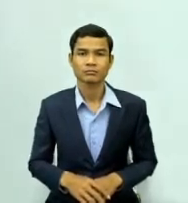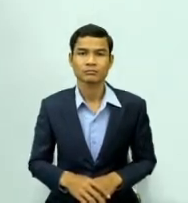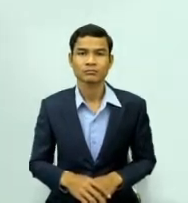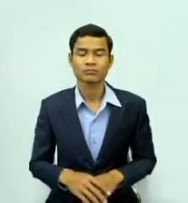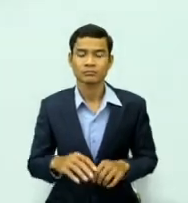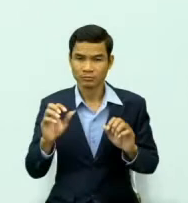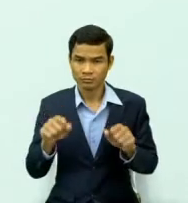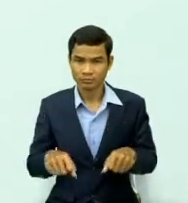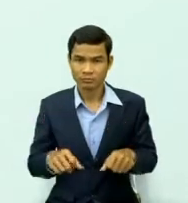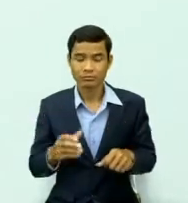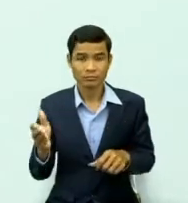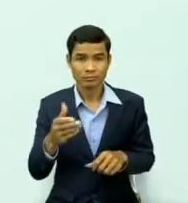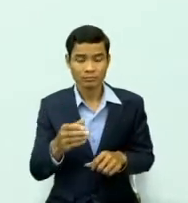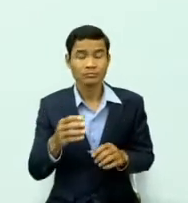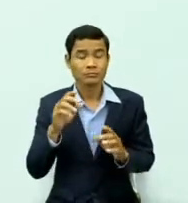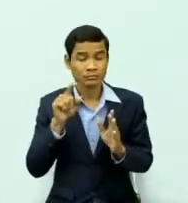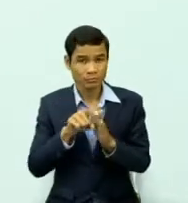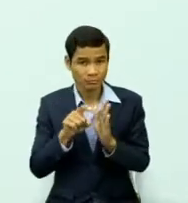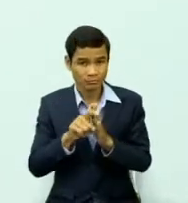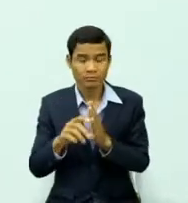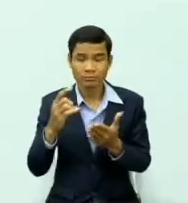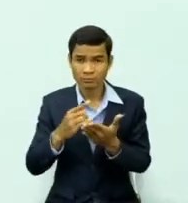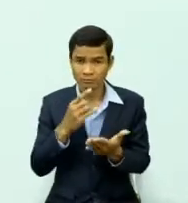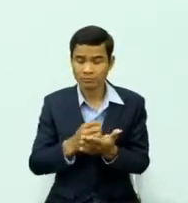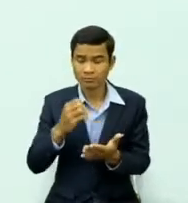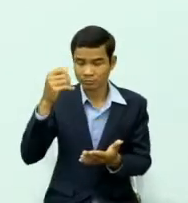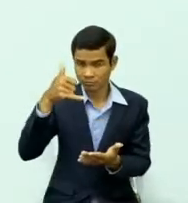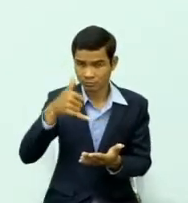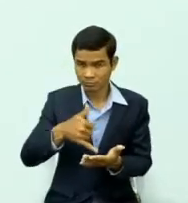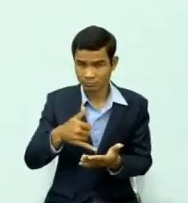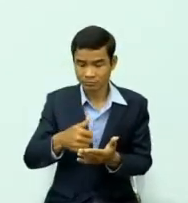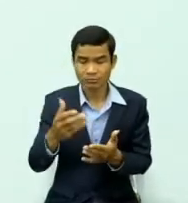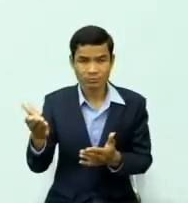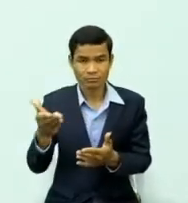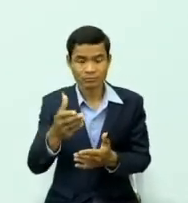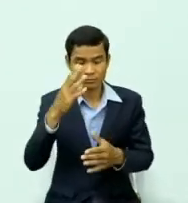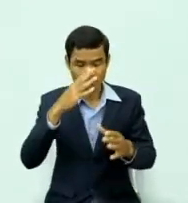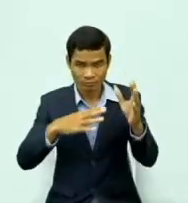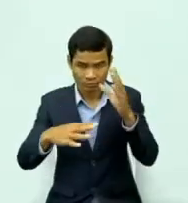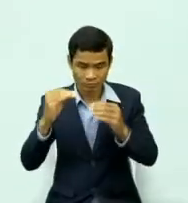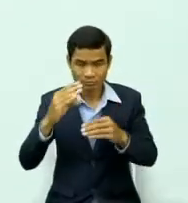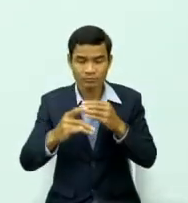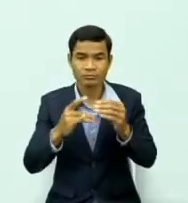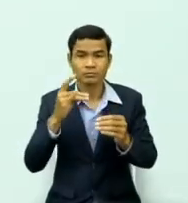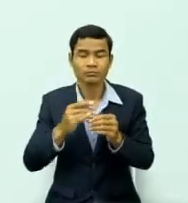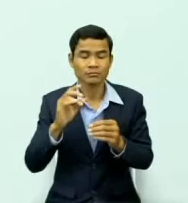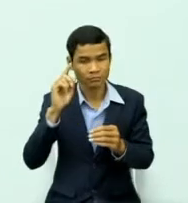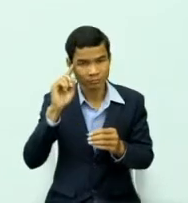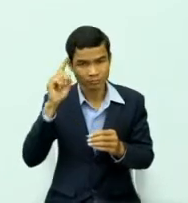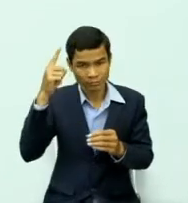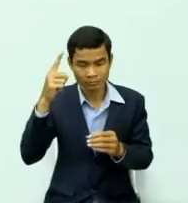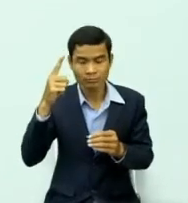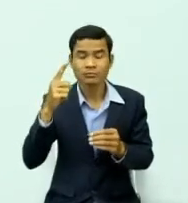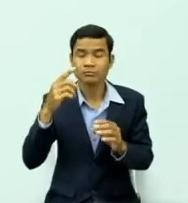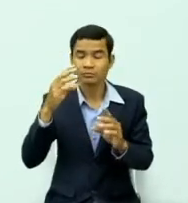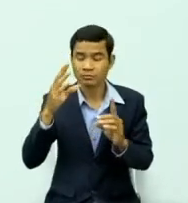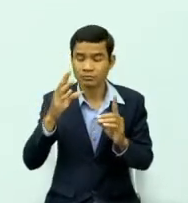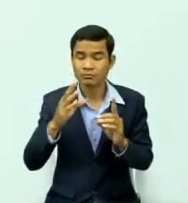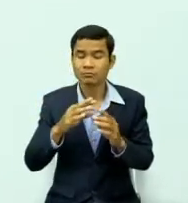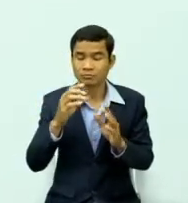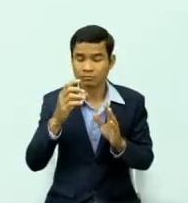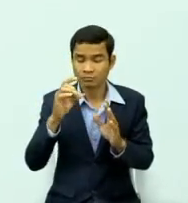chà, để chúng ta chăm non chương mê riêng tập bài dành ngày ní. Cứ chư riêng ẩm bí, rùm lớp chân chì nẹ,